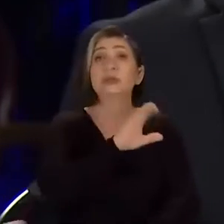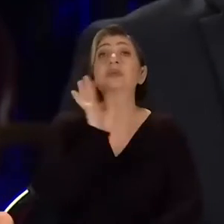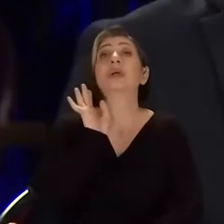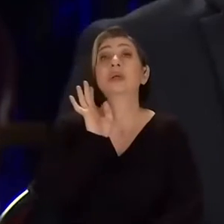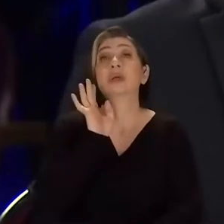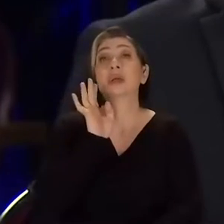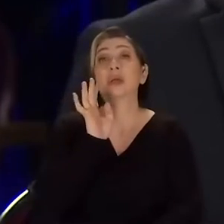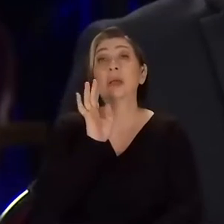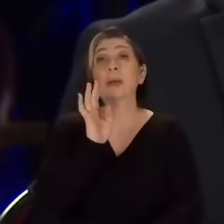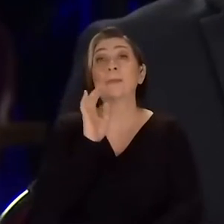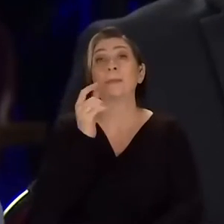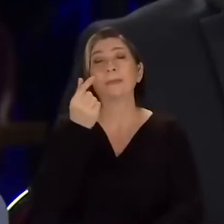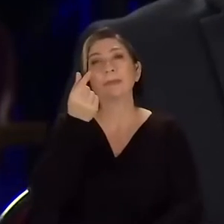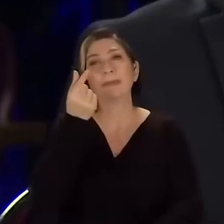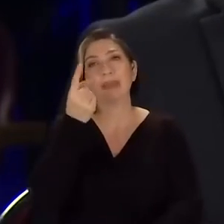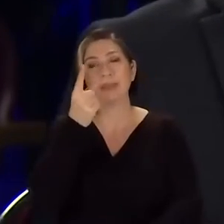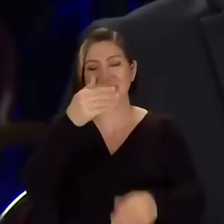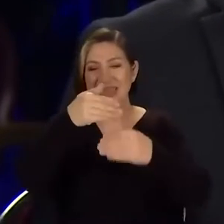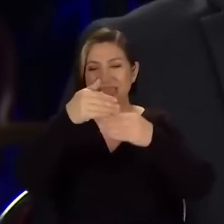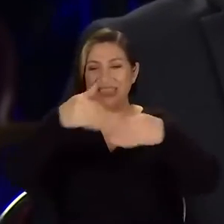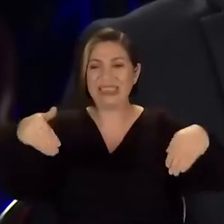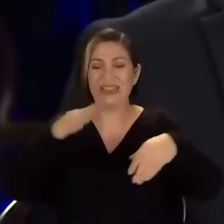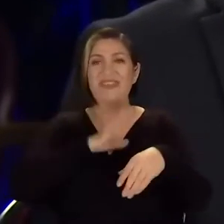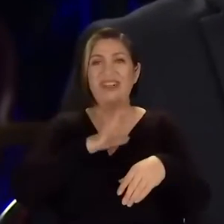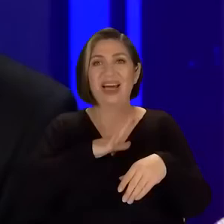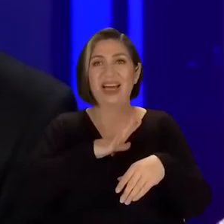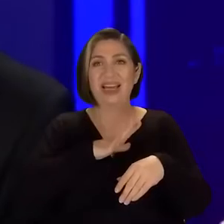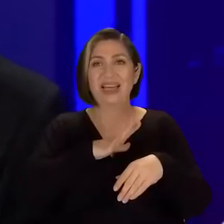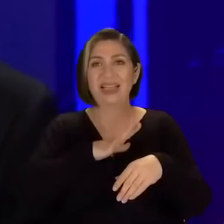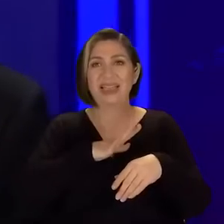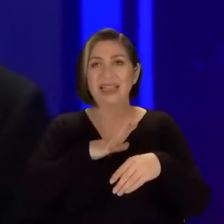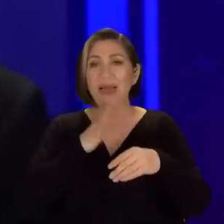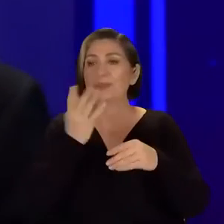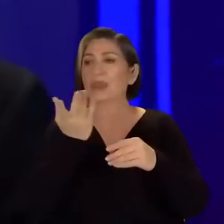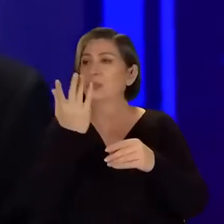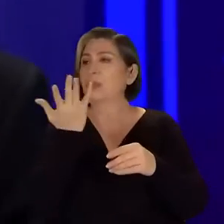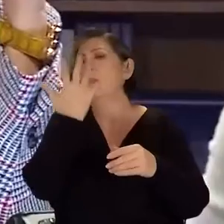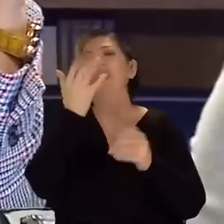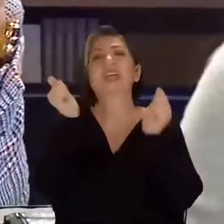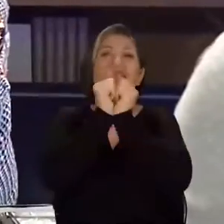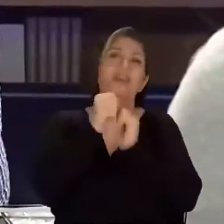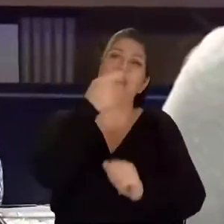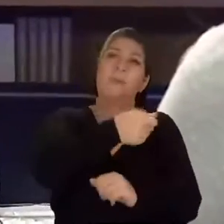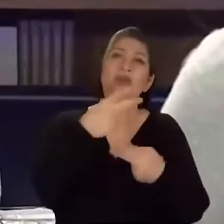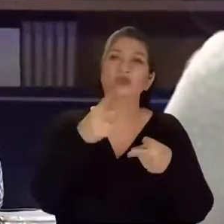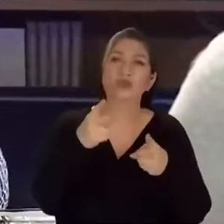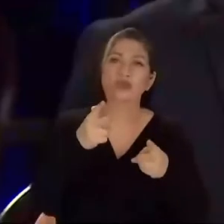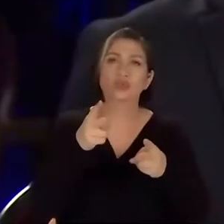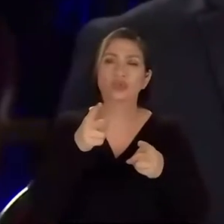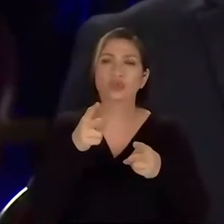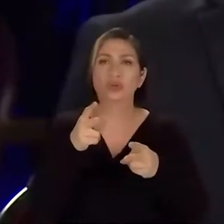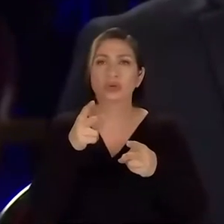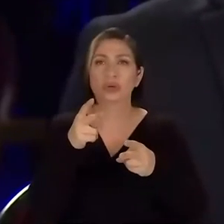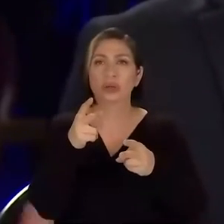bana. Belli bir rasyo var. Belli bir katını verebilirsin. Belli bir katını verebiliyorsun. Belli bir katını verebiliyorum. Değil mi? Evet, yani kaldıraç verebilirsin